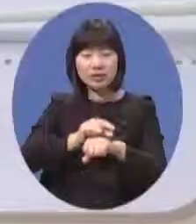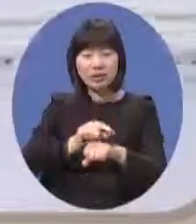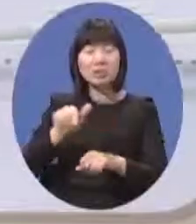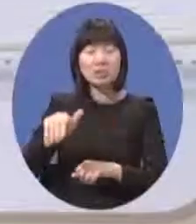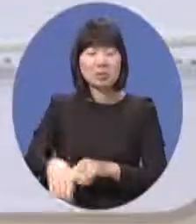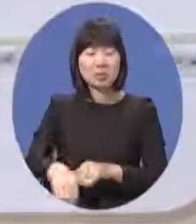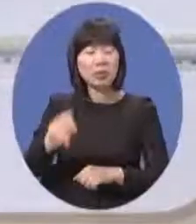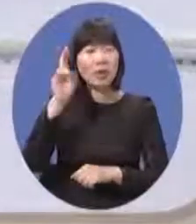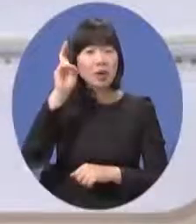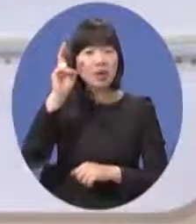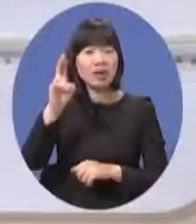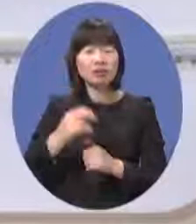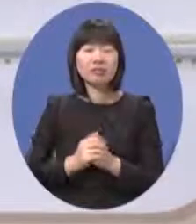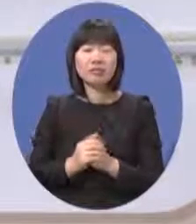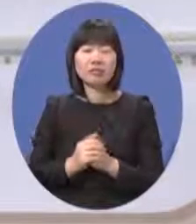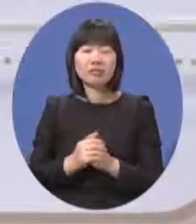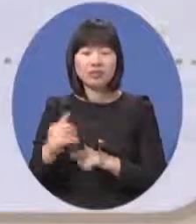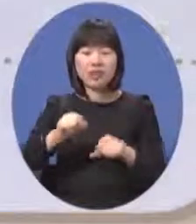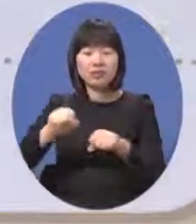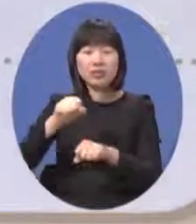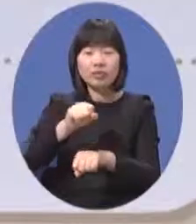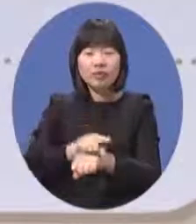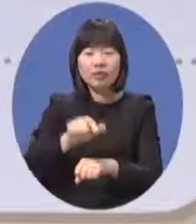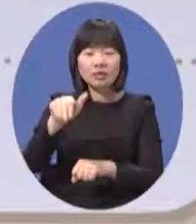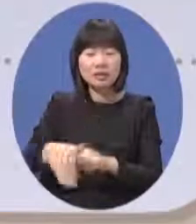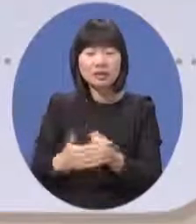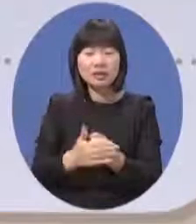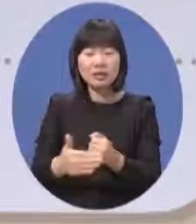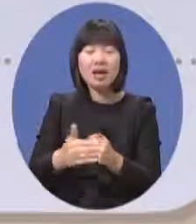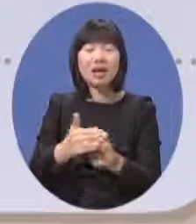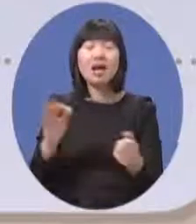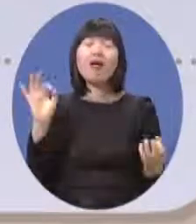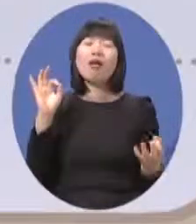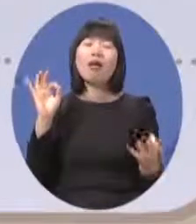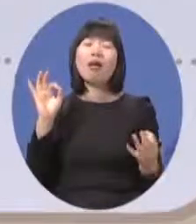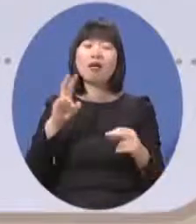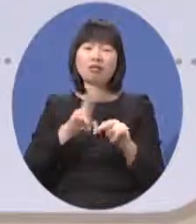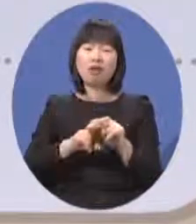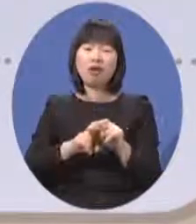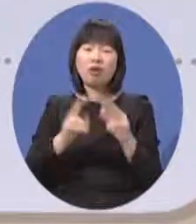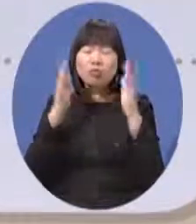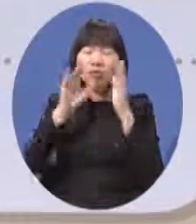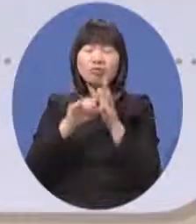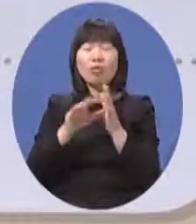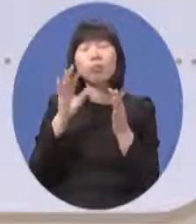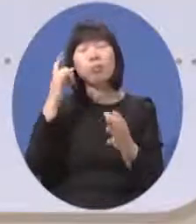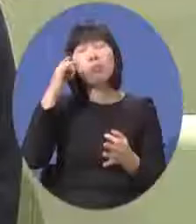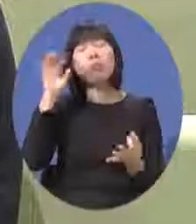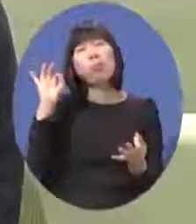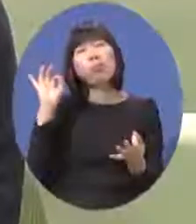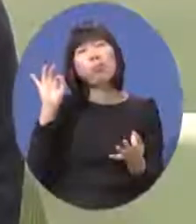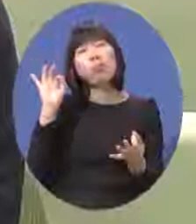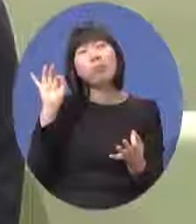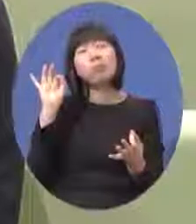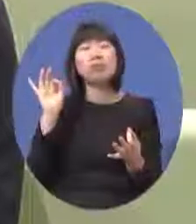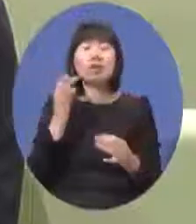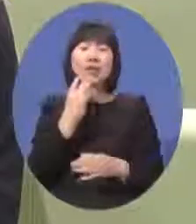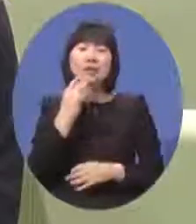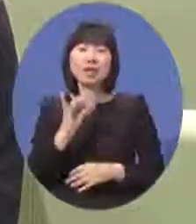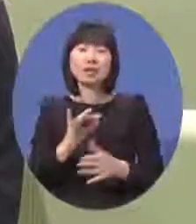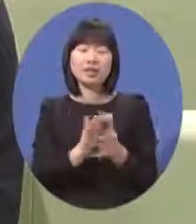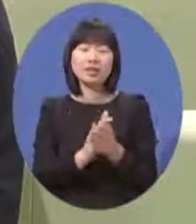가능성이 많아요. 네. 그러면 활동성이 낮으니까 그냥 가만히 앉아있는 거예요. 수업시간에도 멍하게 있거나. 이렇게 되면